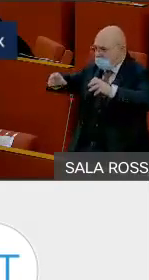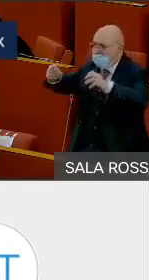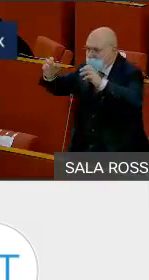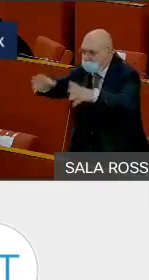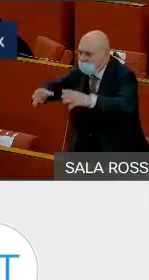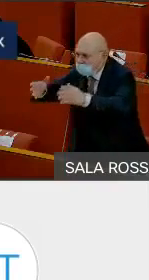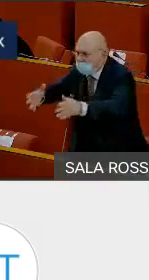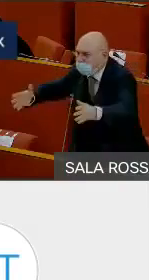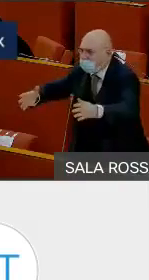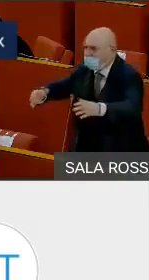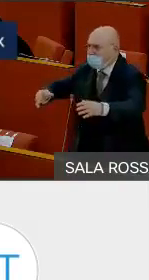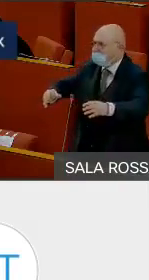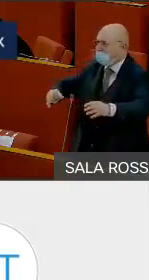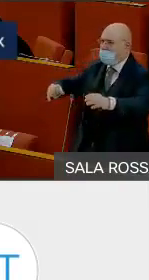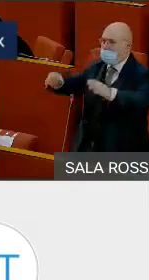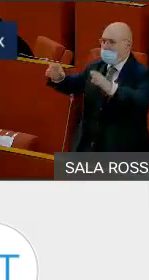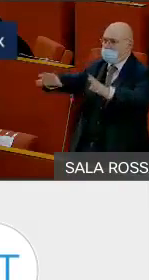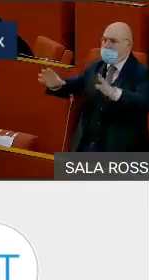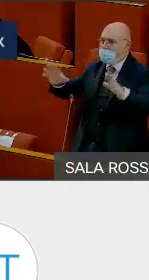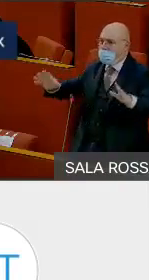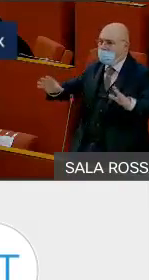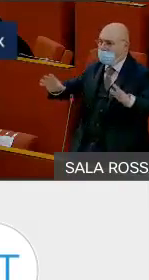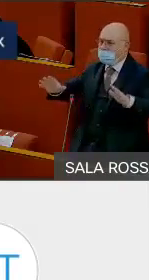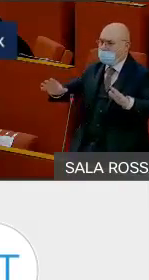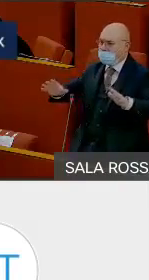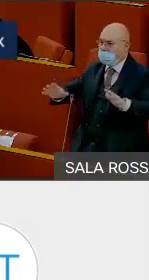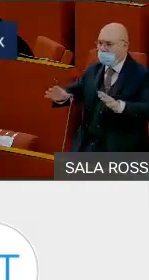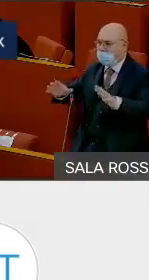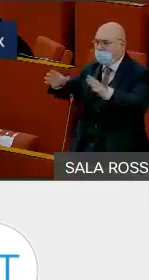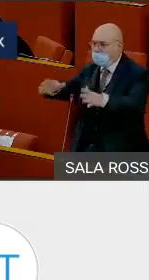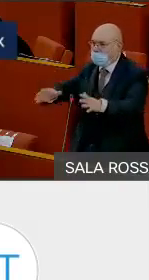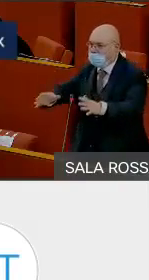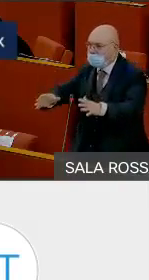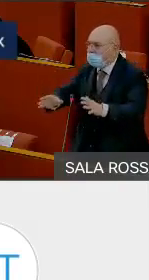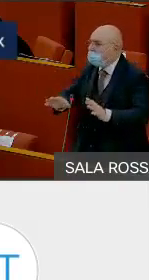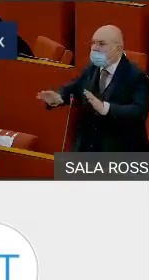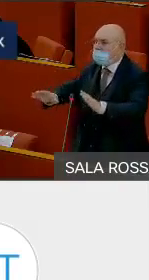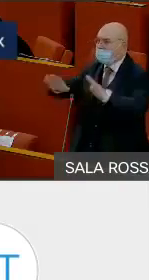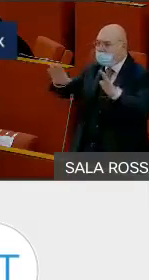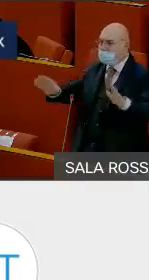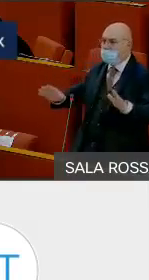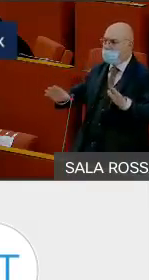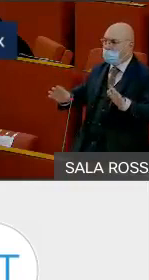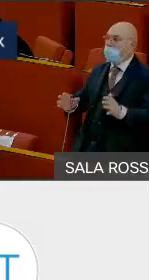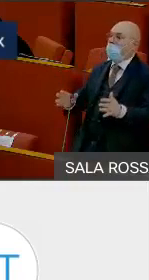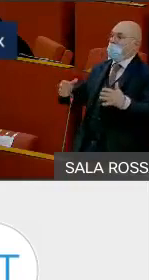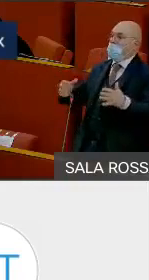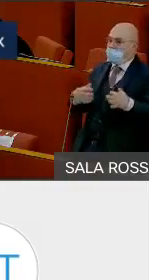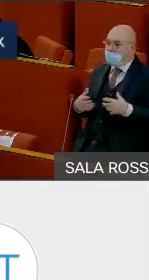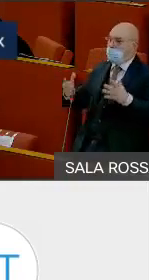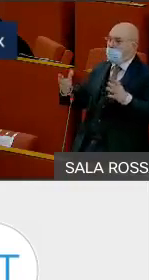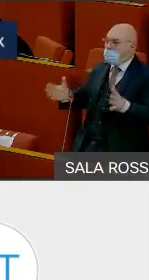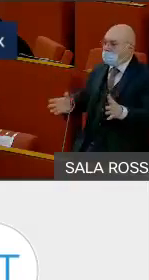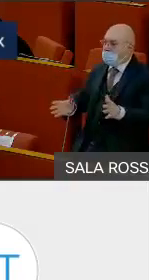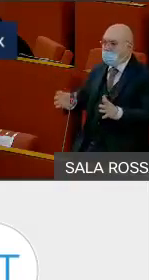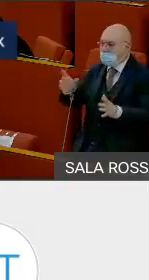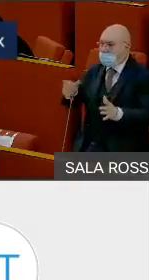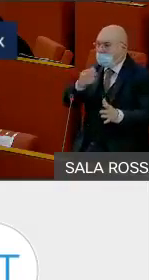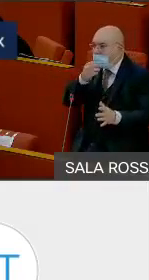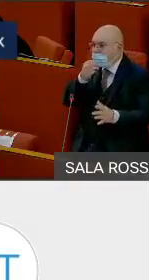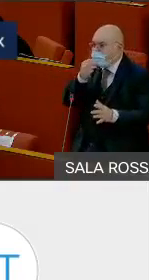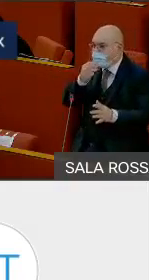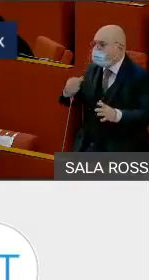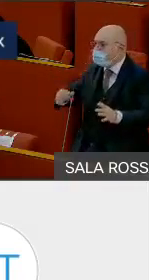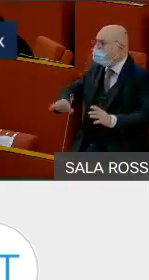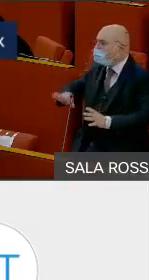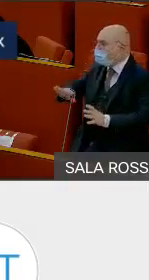perché l'abbiamo visto direttamente come in questo caso che c'era qualche situazione di questo tipo siamo intervenuti avevamo gli strumenti perché